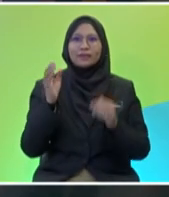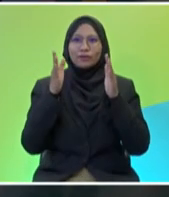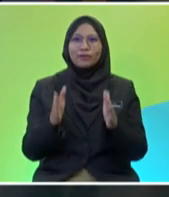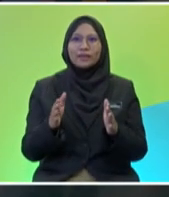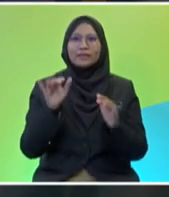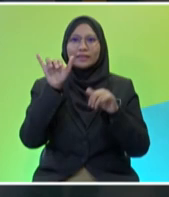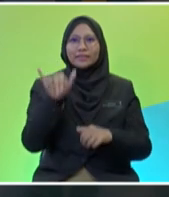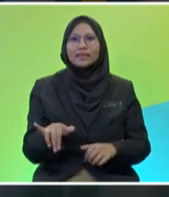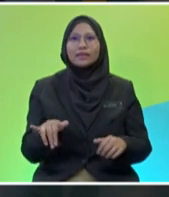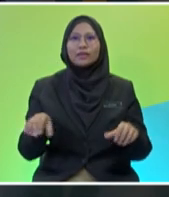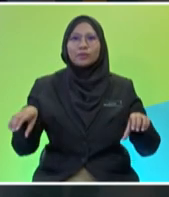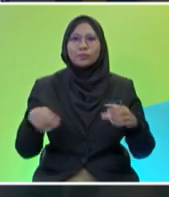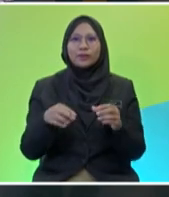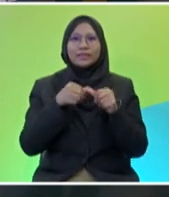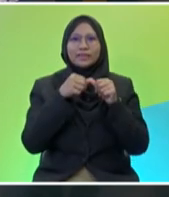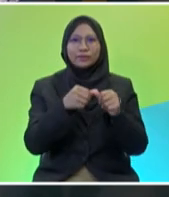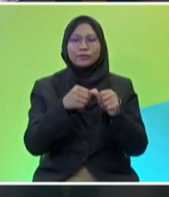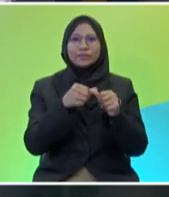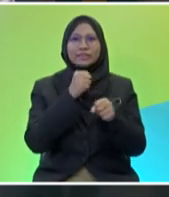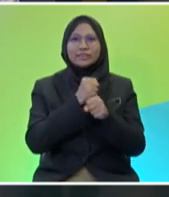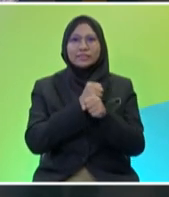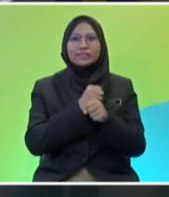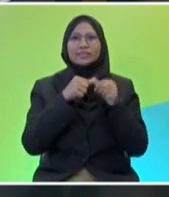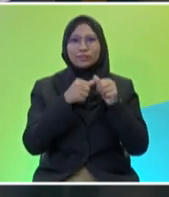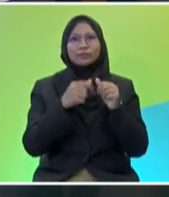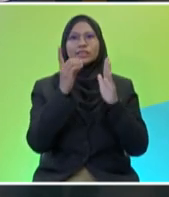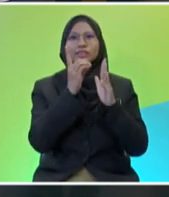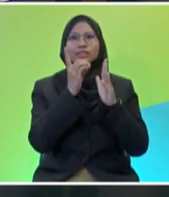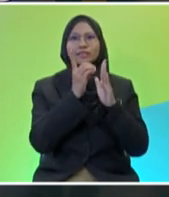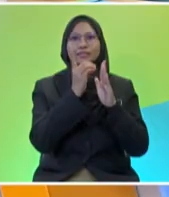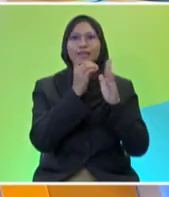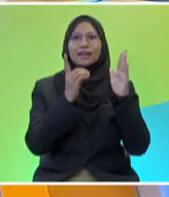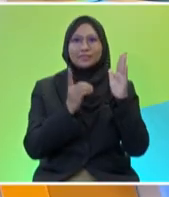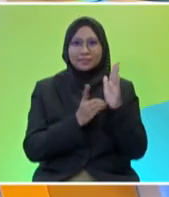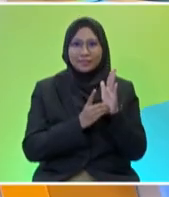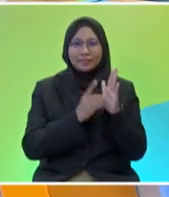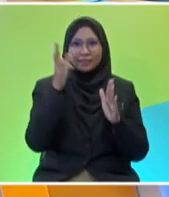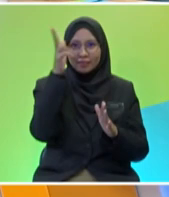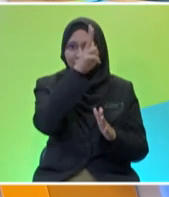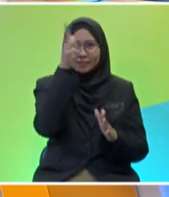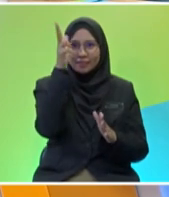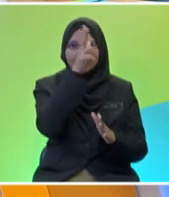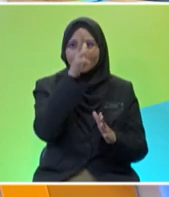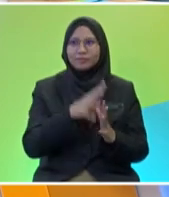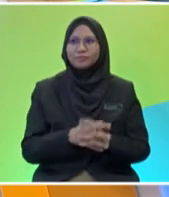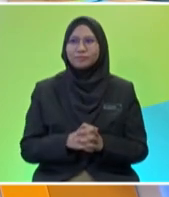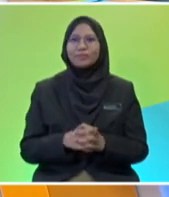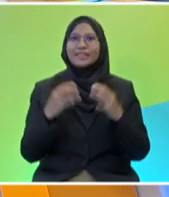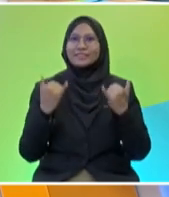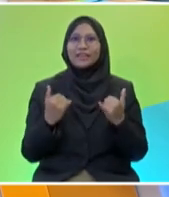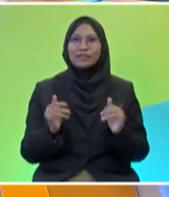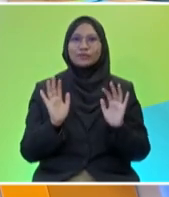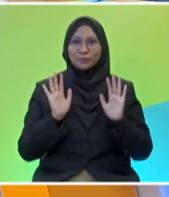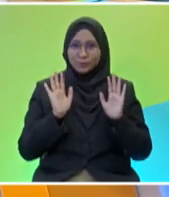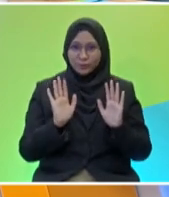kerajaan dan saya pasti ya murid-murid dan kalian ramai juga yang menanggung jawab lagi soal lari tapi tunggu sebentar kita